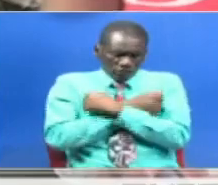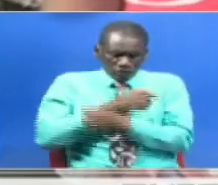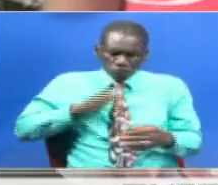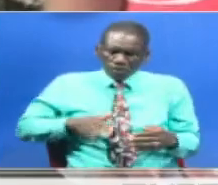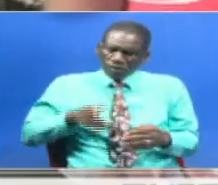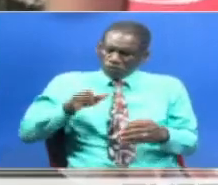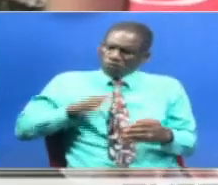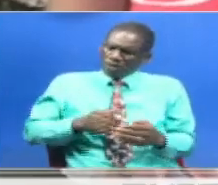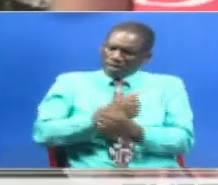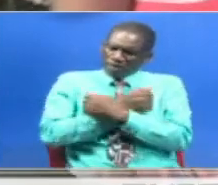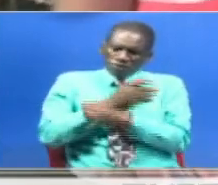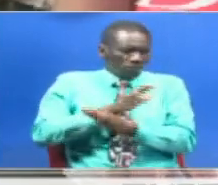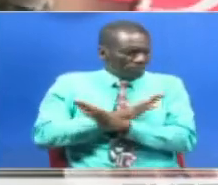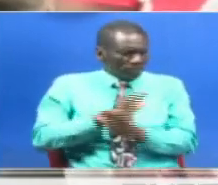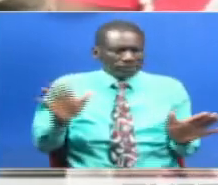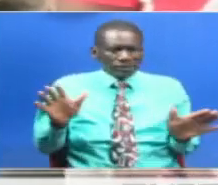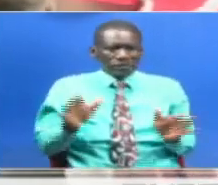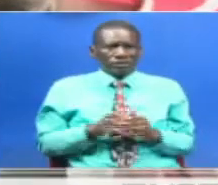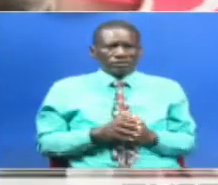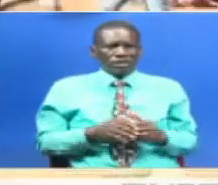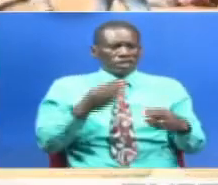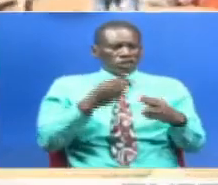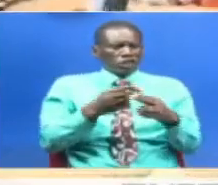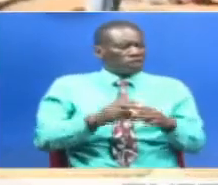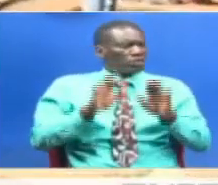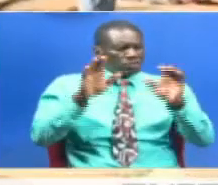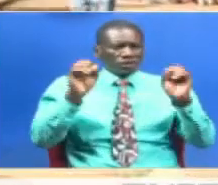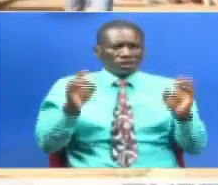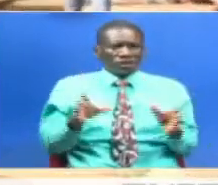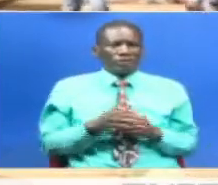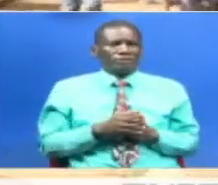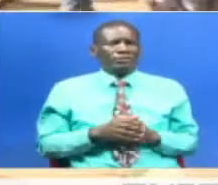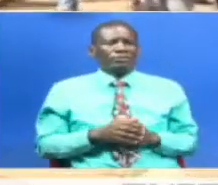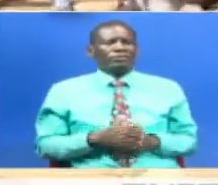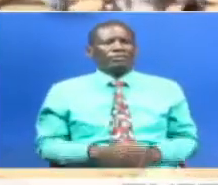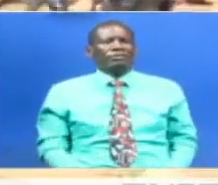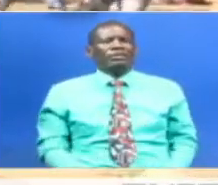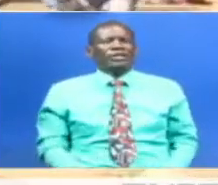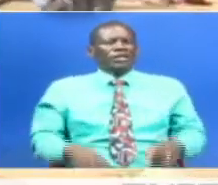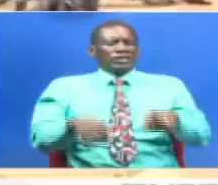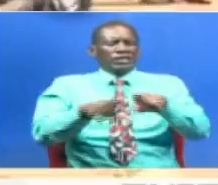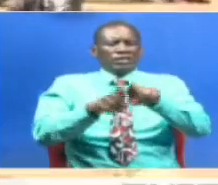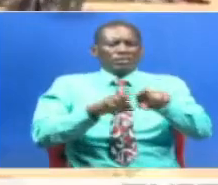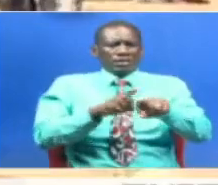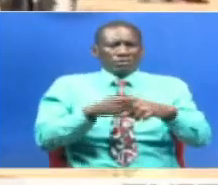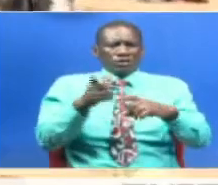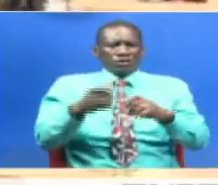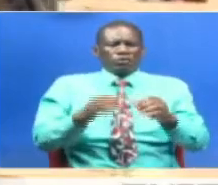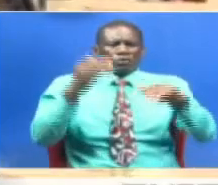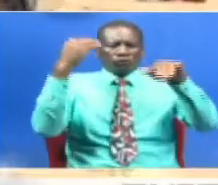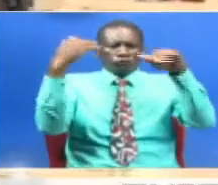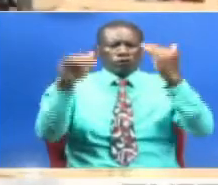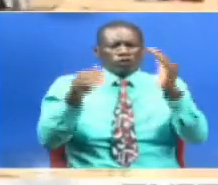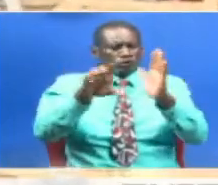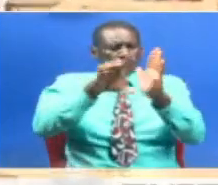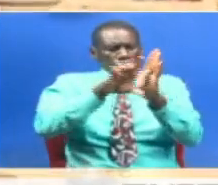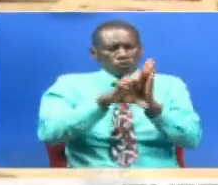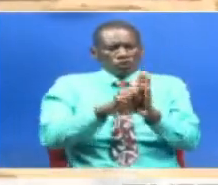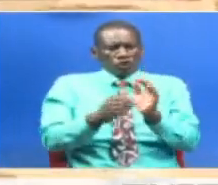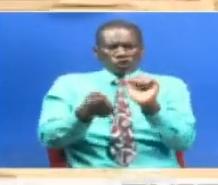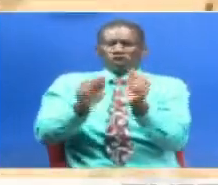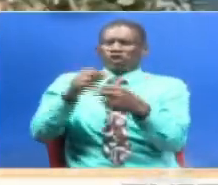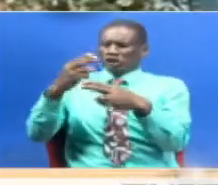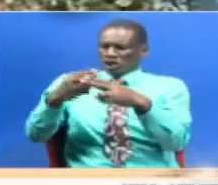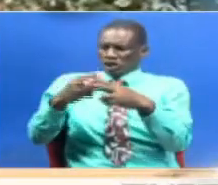you. That is all. The name doesn't matter. Hata hivyo, kulingana na wataalamu wa sheria, kubadili